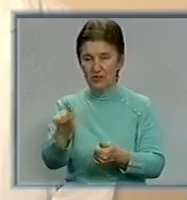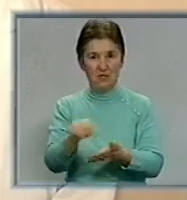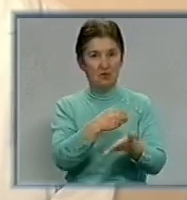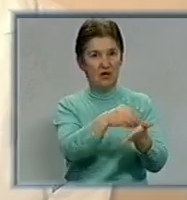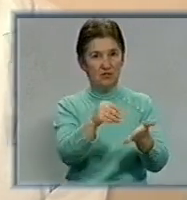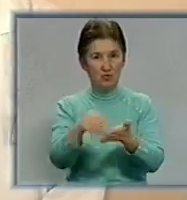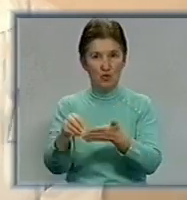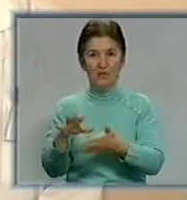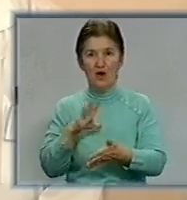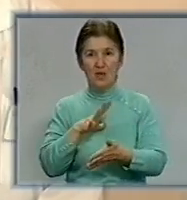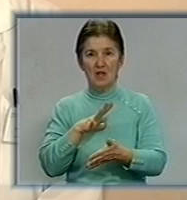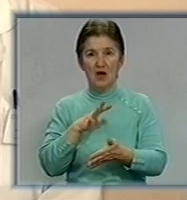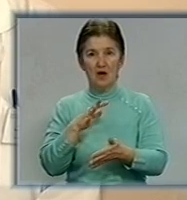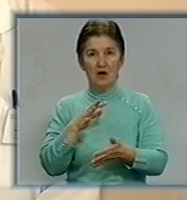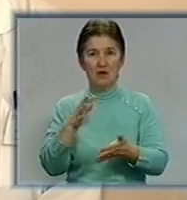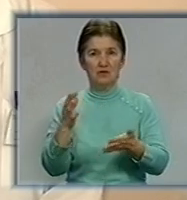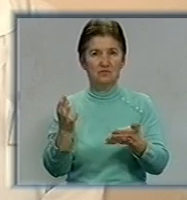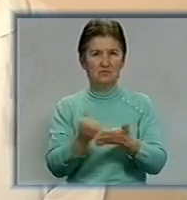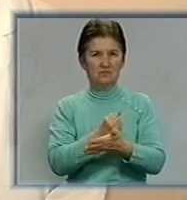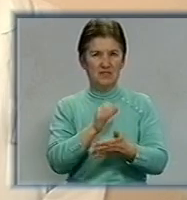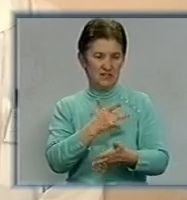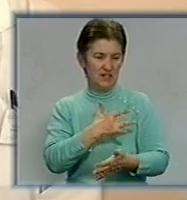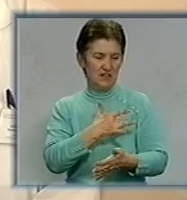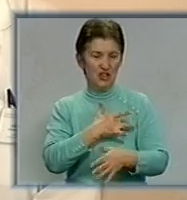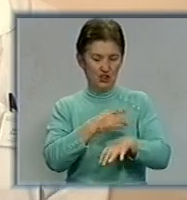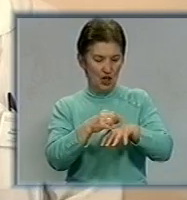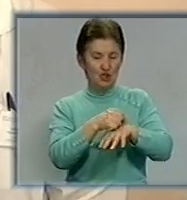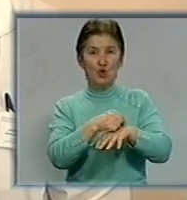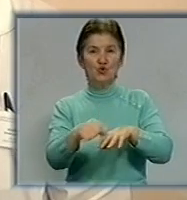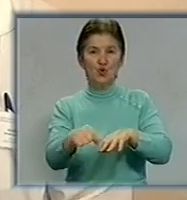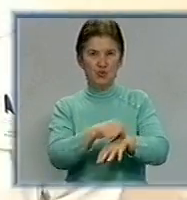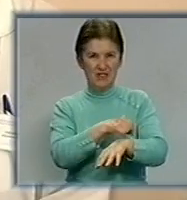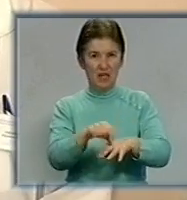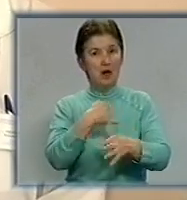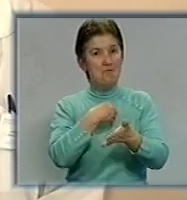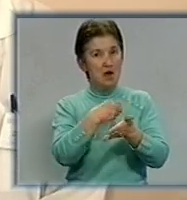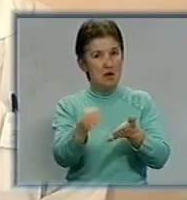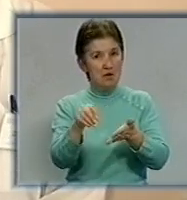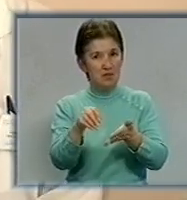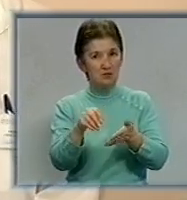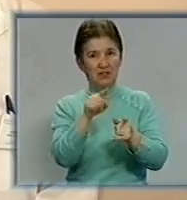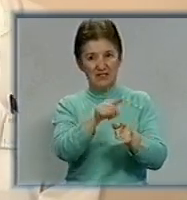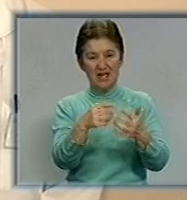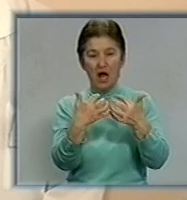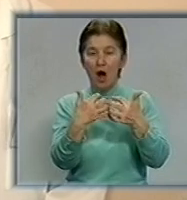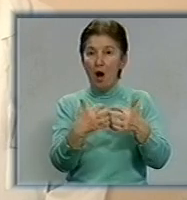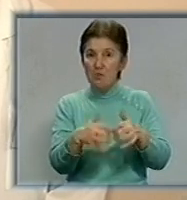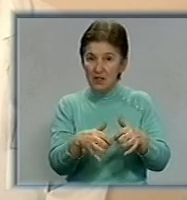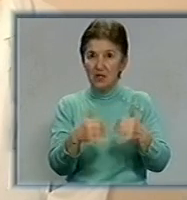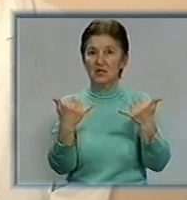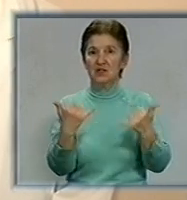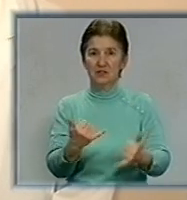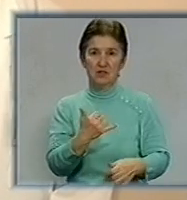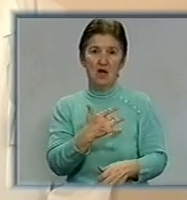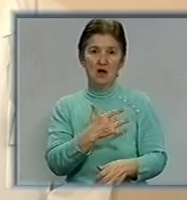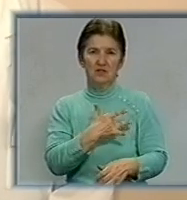була велика проблема з дослідженням серцево-судинної системи. Ми, придбавши цей апарат, зараз проблеми серцево